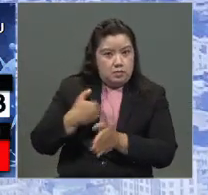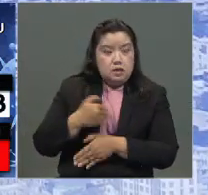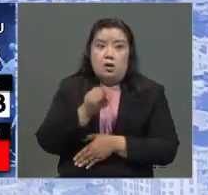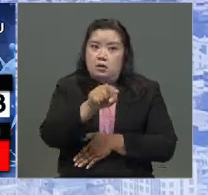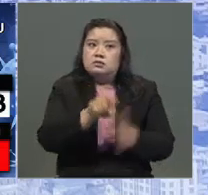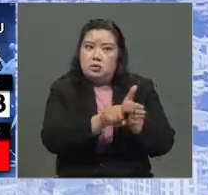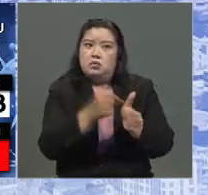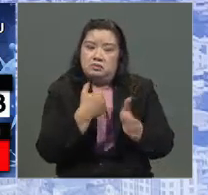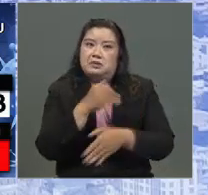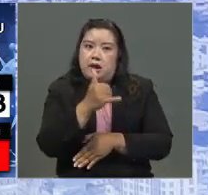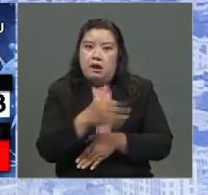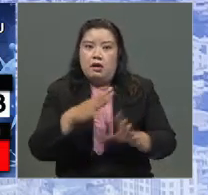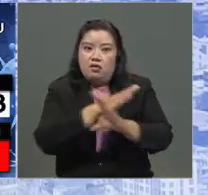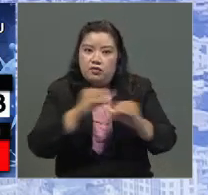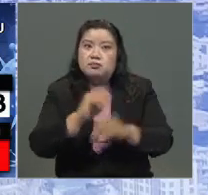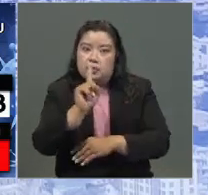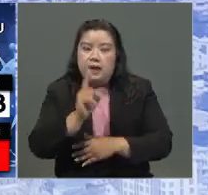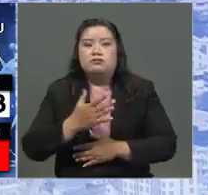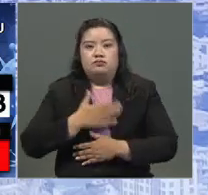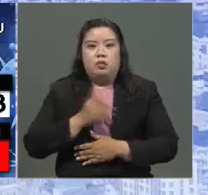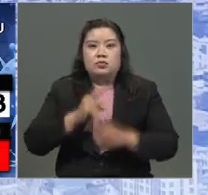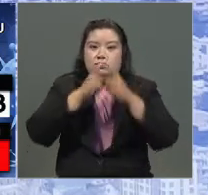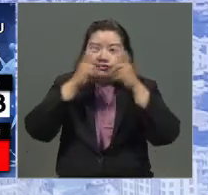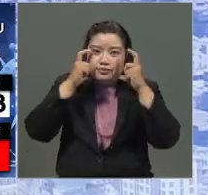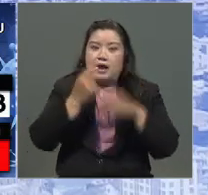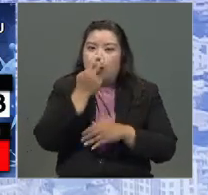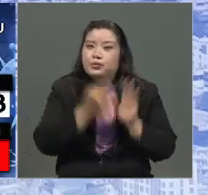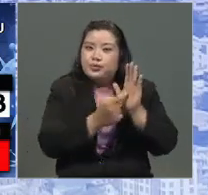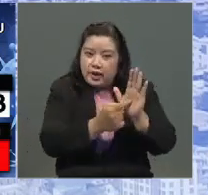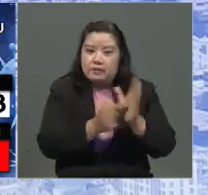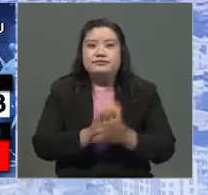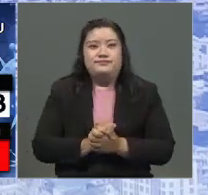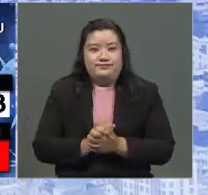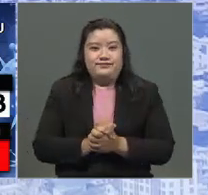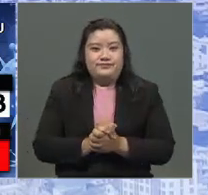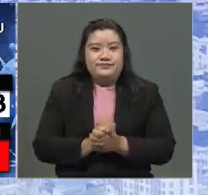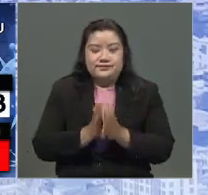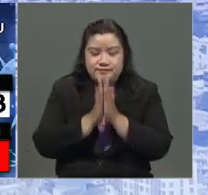รคอาจจะติดกันได้นะครับลากันด้วยแมสนี้นะครับจนทุกคนขอให้ใส่กันทุกคนนะครับขอบพระคุณครับ